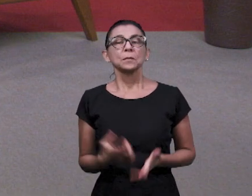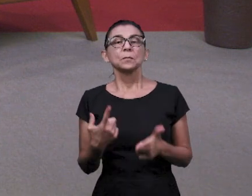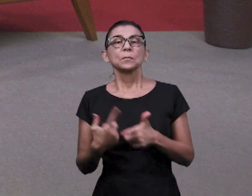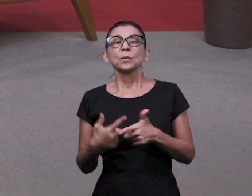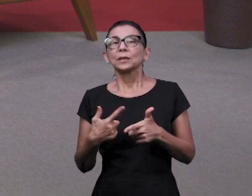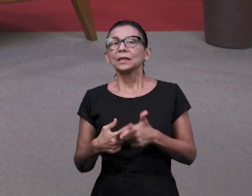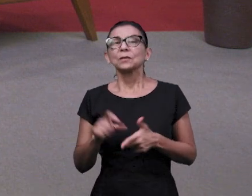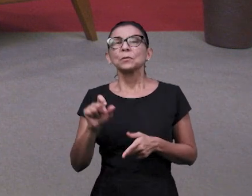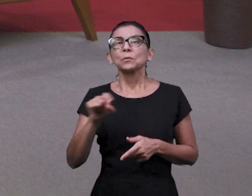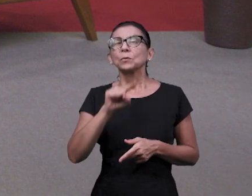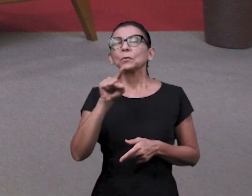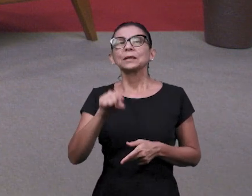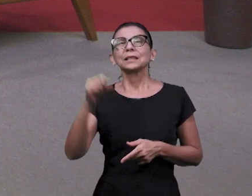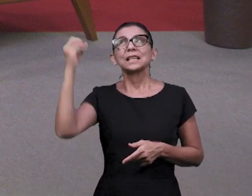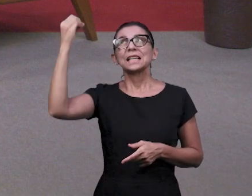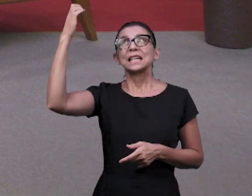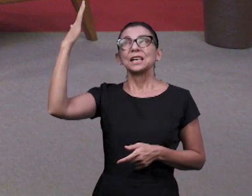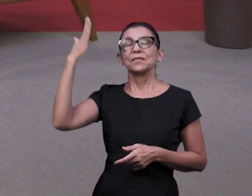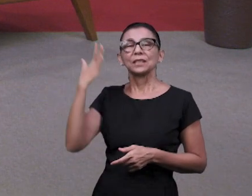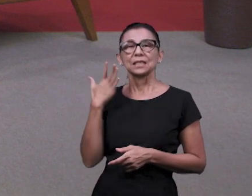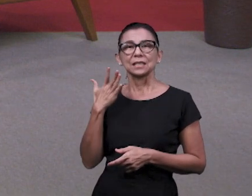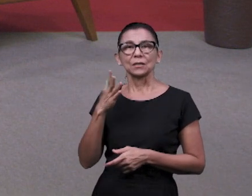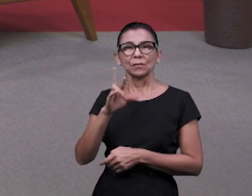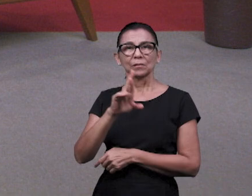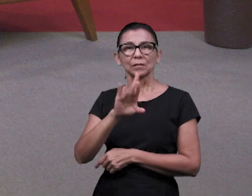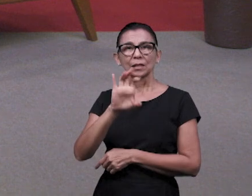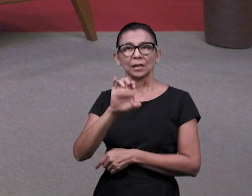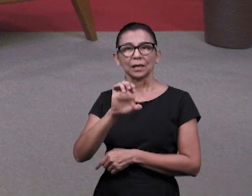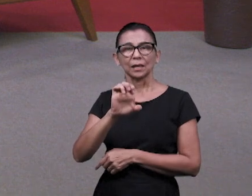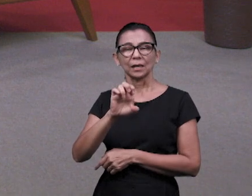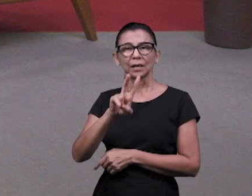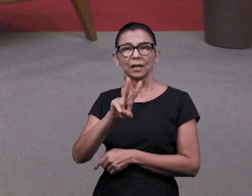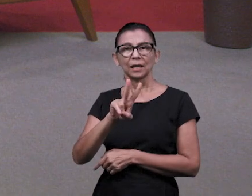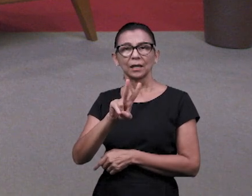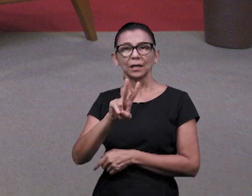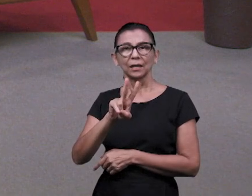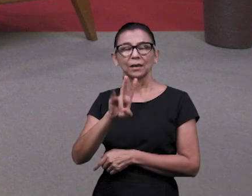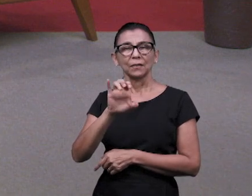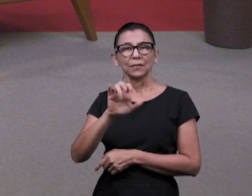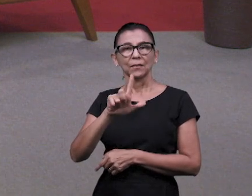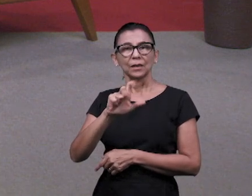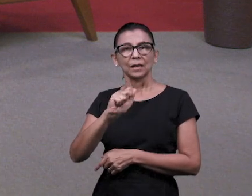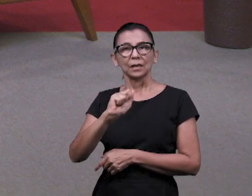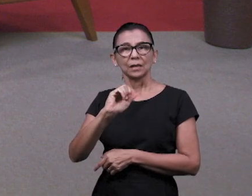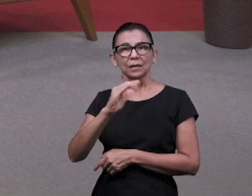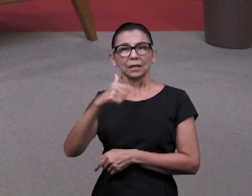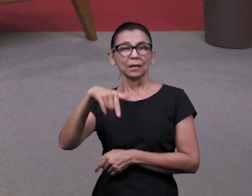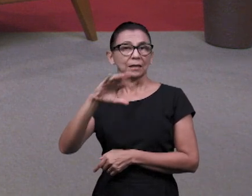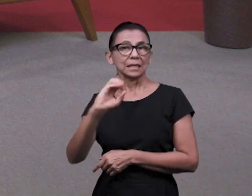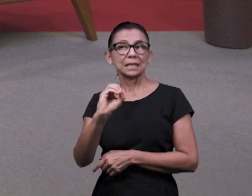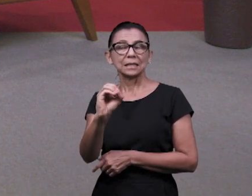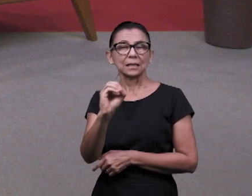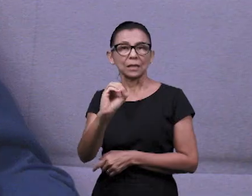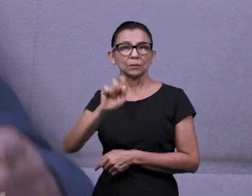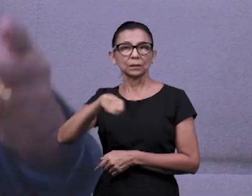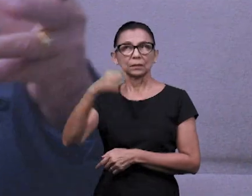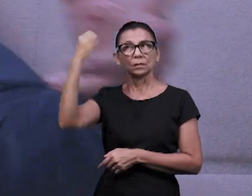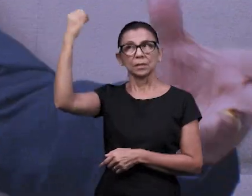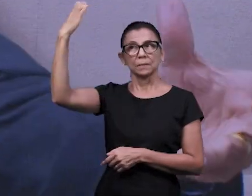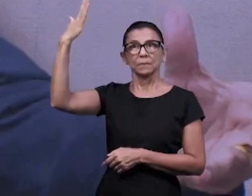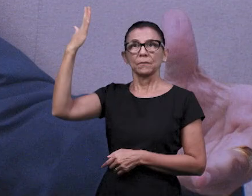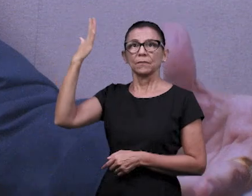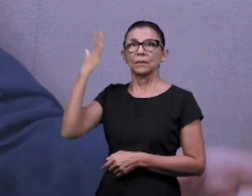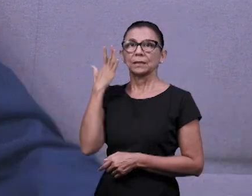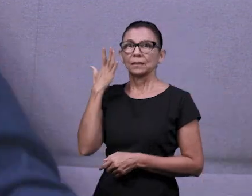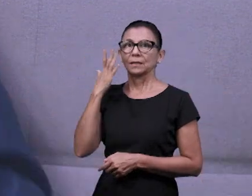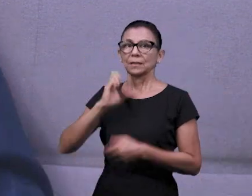trouve au-delà de la lettre. C'est vrai. La révélation, c'est seulement à travers la révélation qu'on peut entrer dans le mystère, le